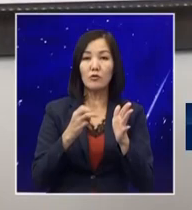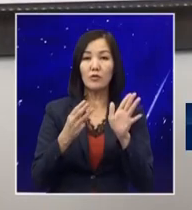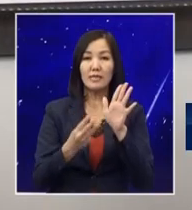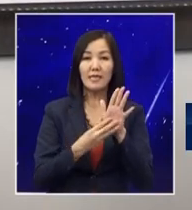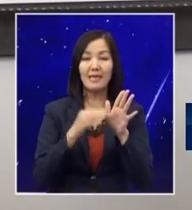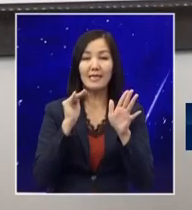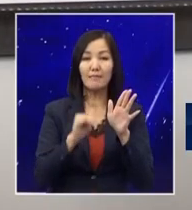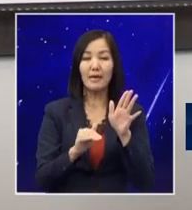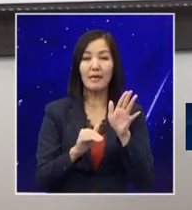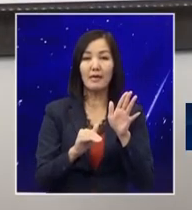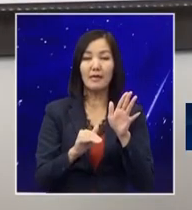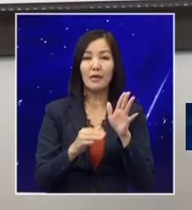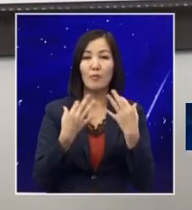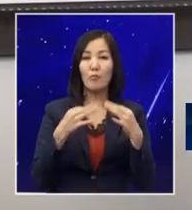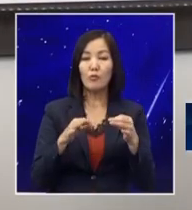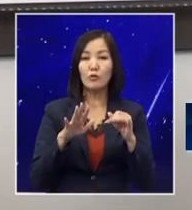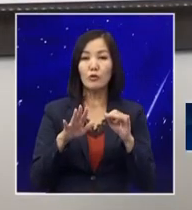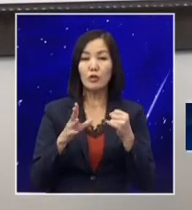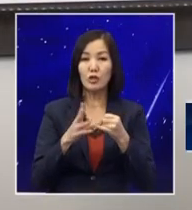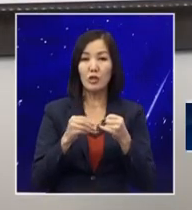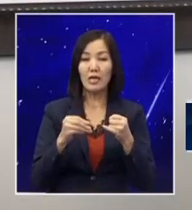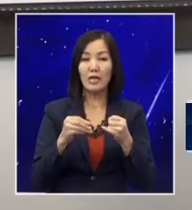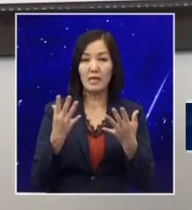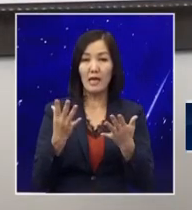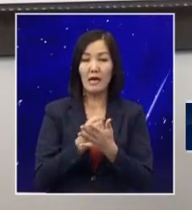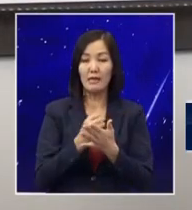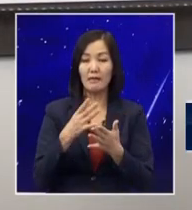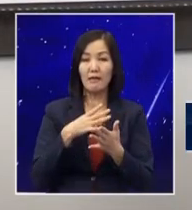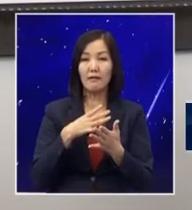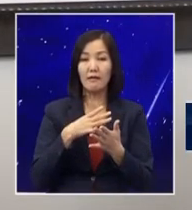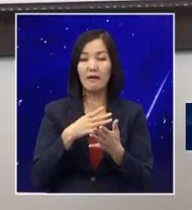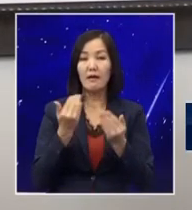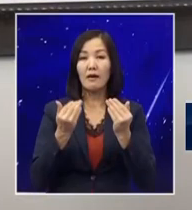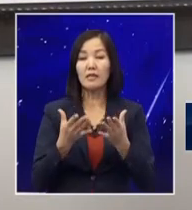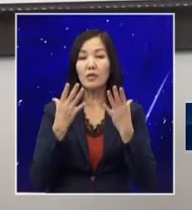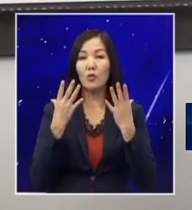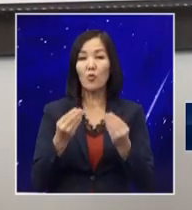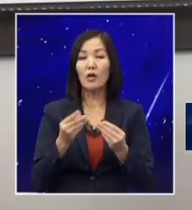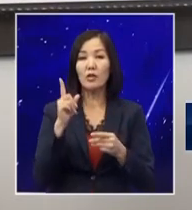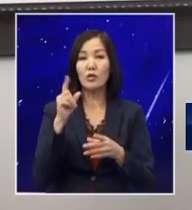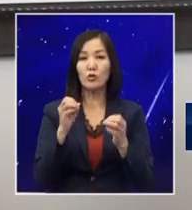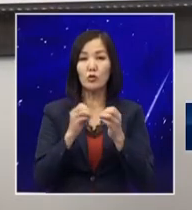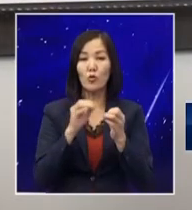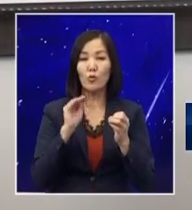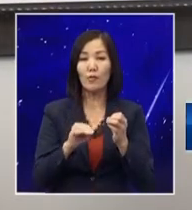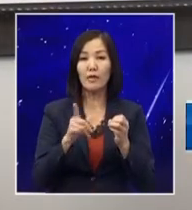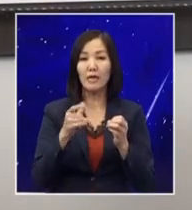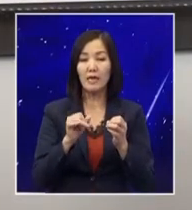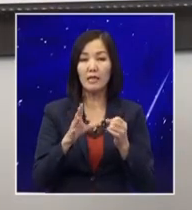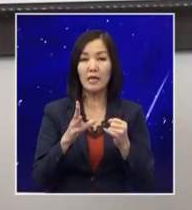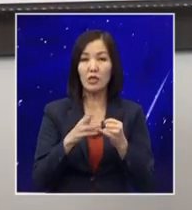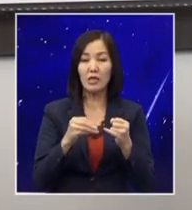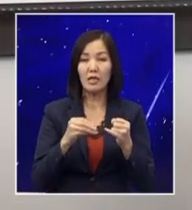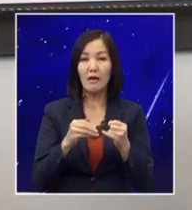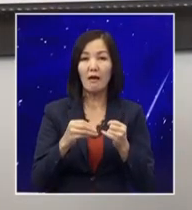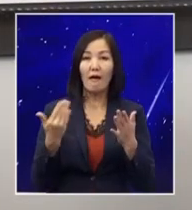808 мыңдай пайдаланбаған жерлер анықталған болатын. Енді қазіргі уақытта соның 110 мың гектары қазір